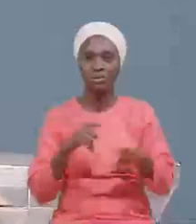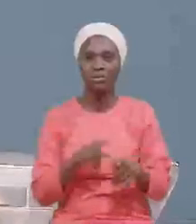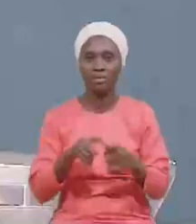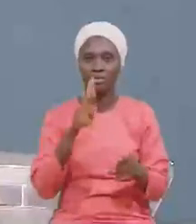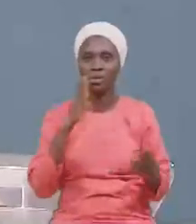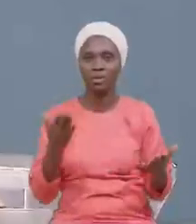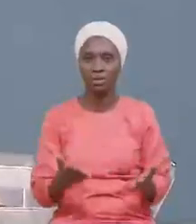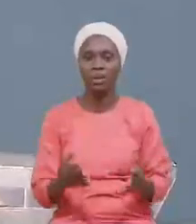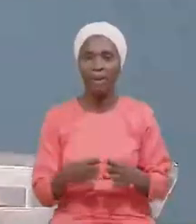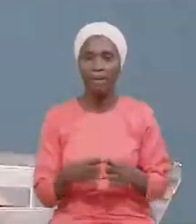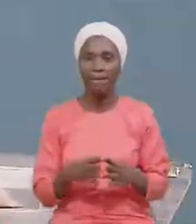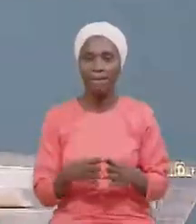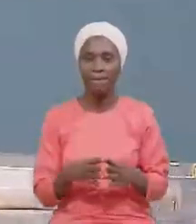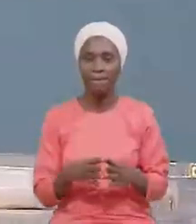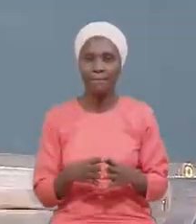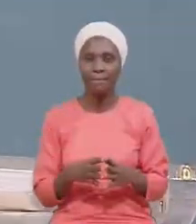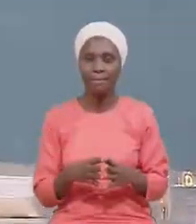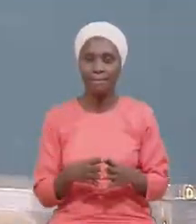réussi.